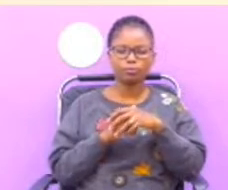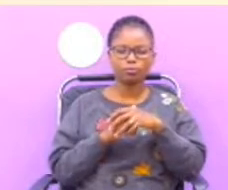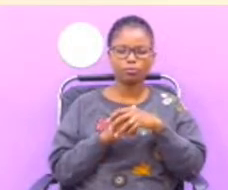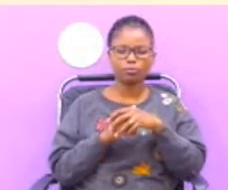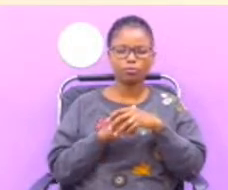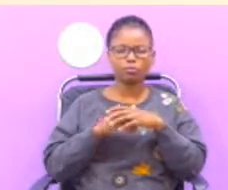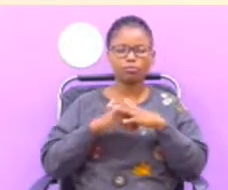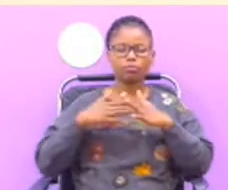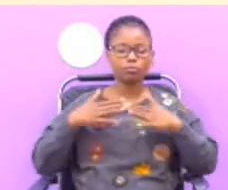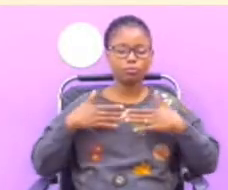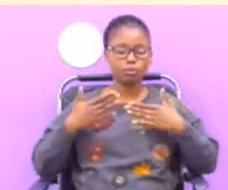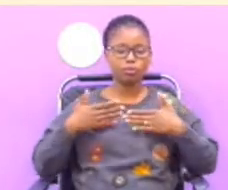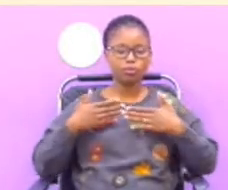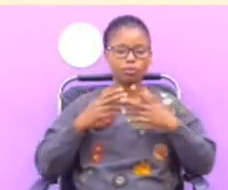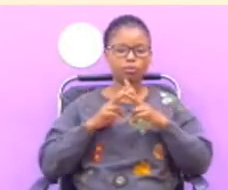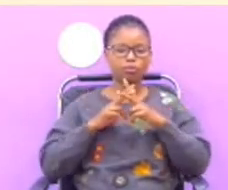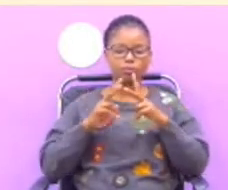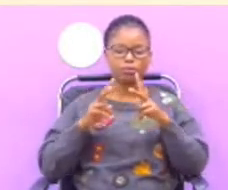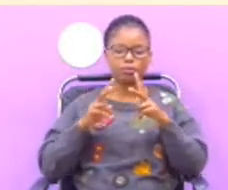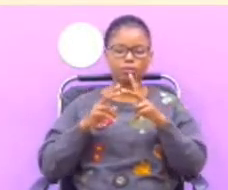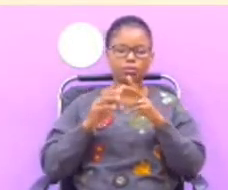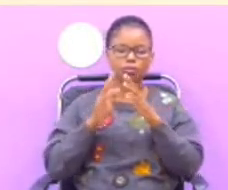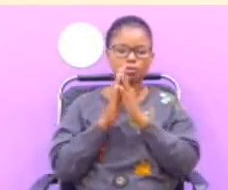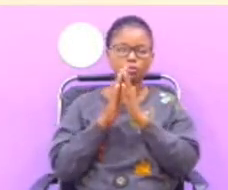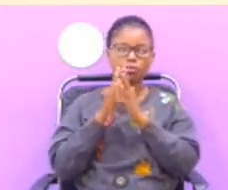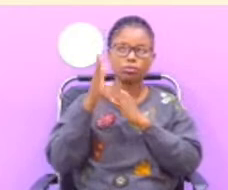Bwana asifiwe sana.